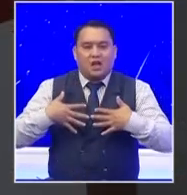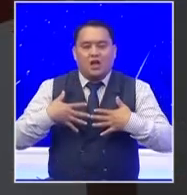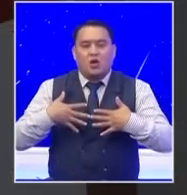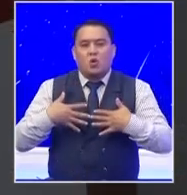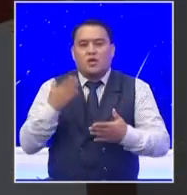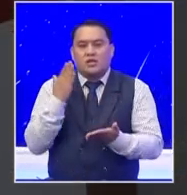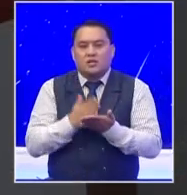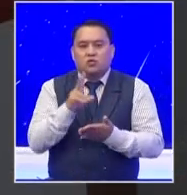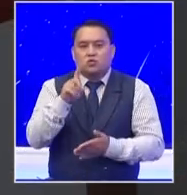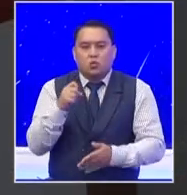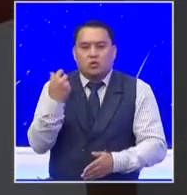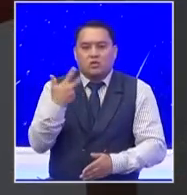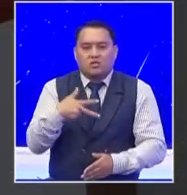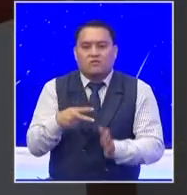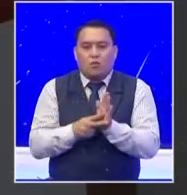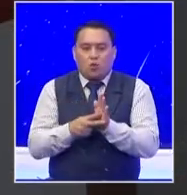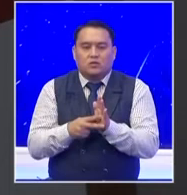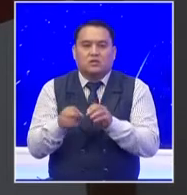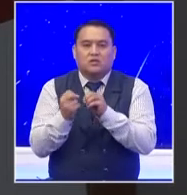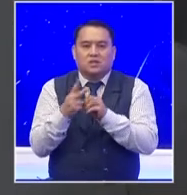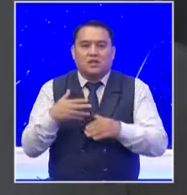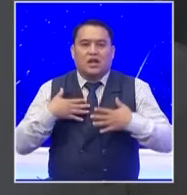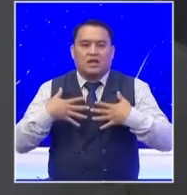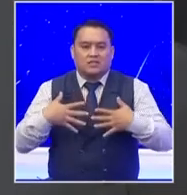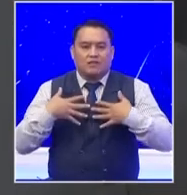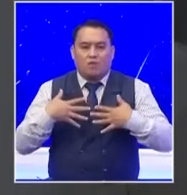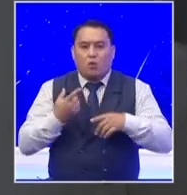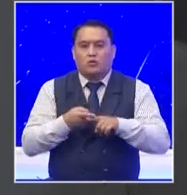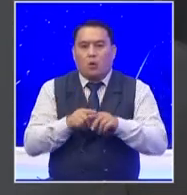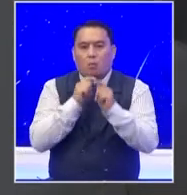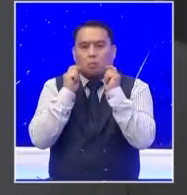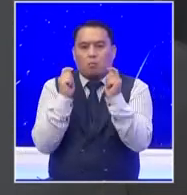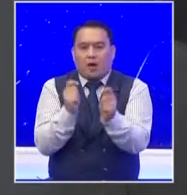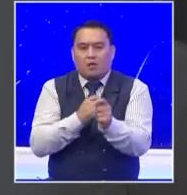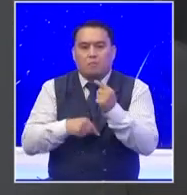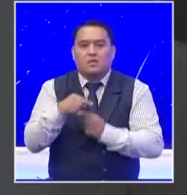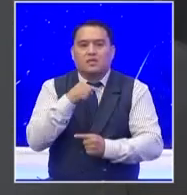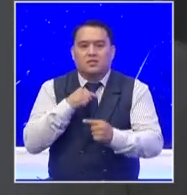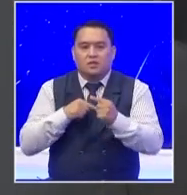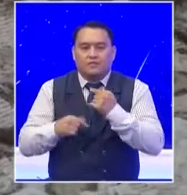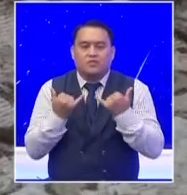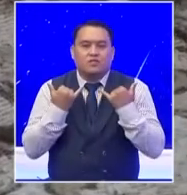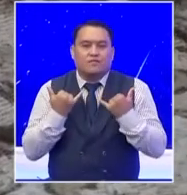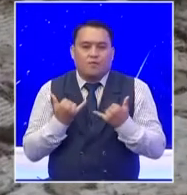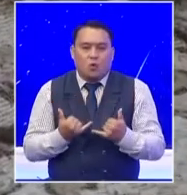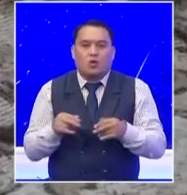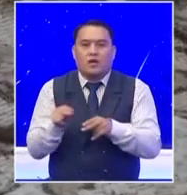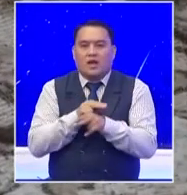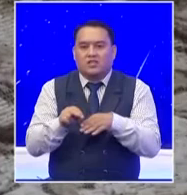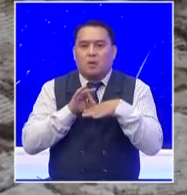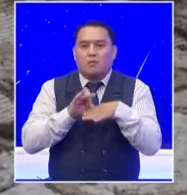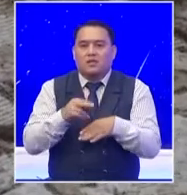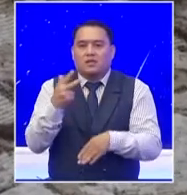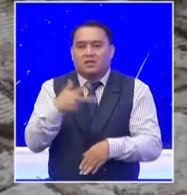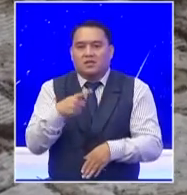легких, 138 пульсоксиметров и 13 кислородных концентраторов, подаренных больнице предпринимателями. На сегодняшний день здесь лечение проходит